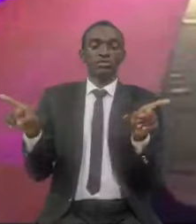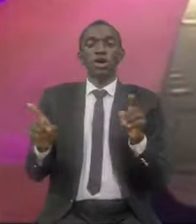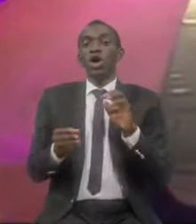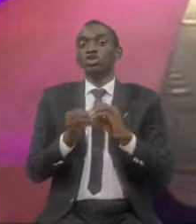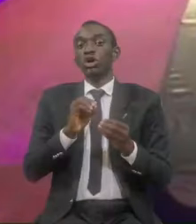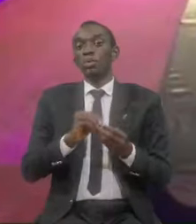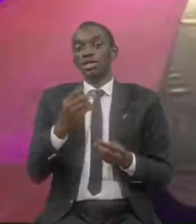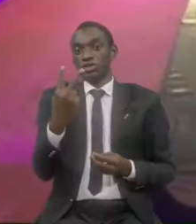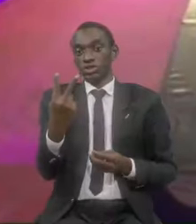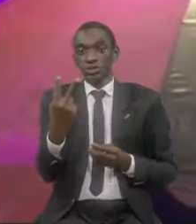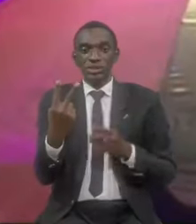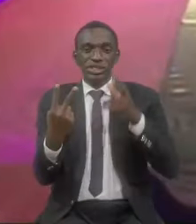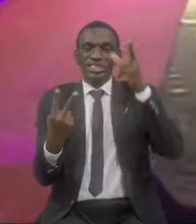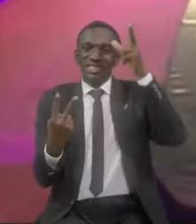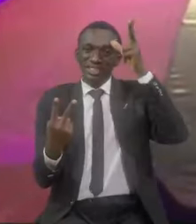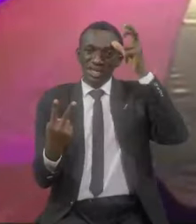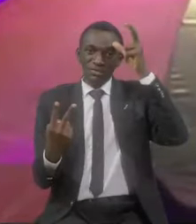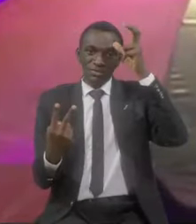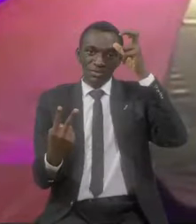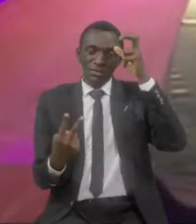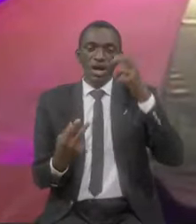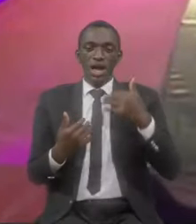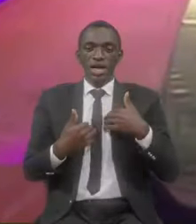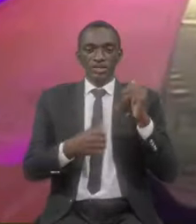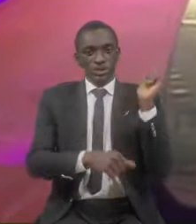le diable a vaincu tout homme.